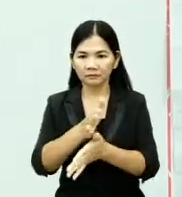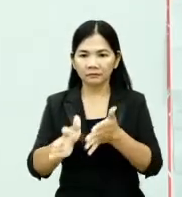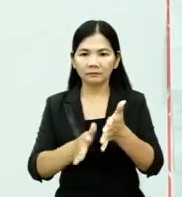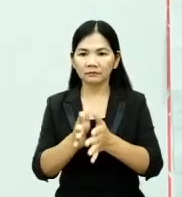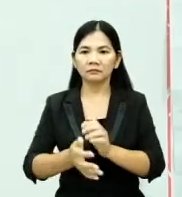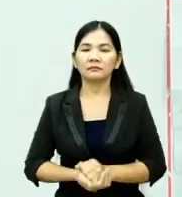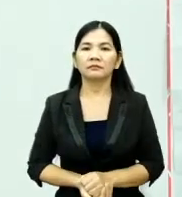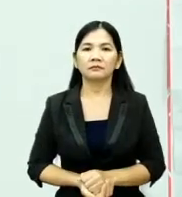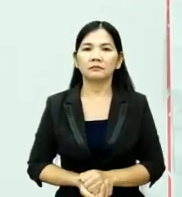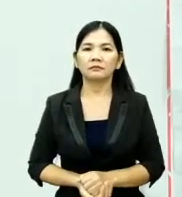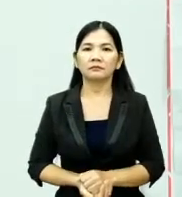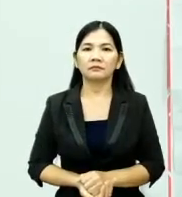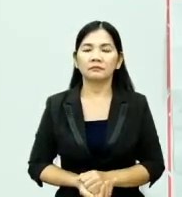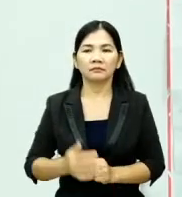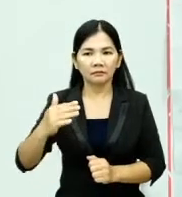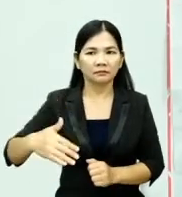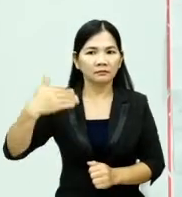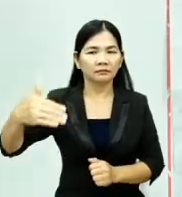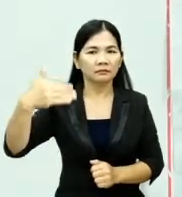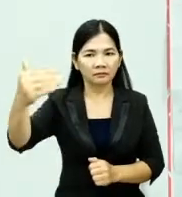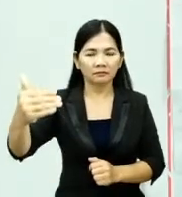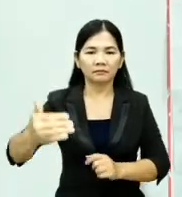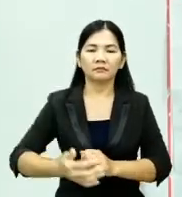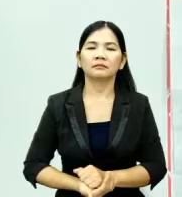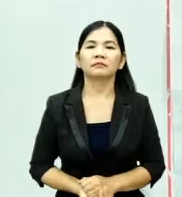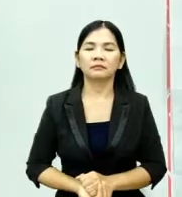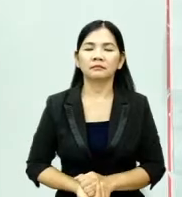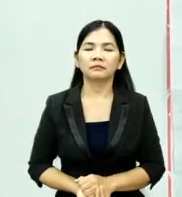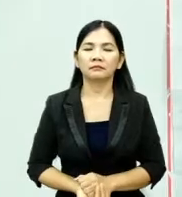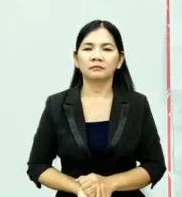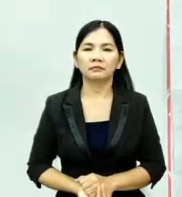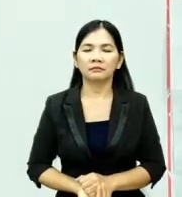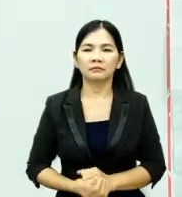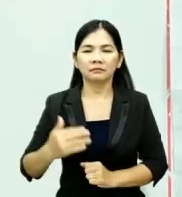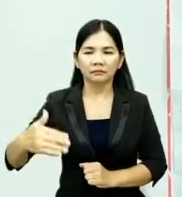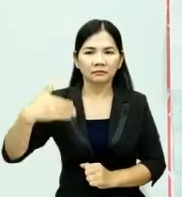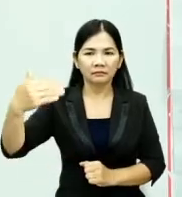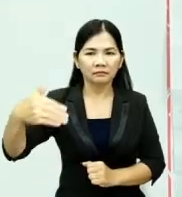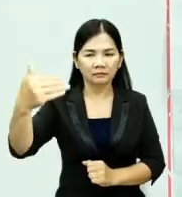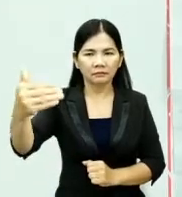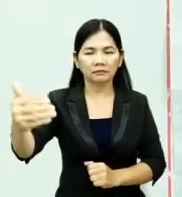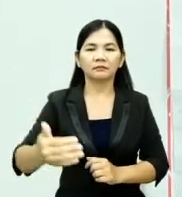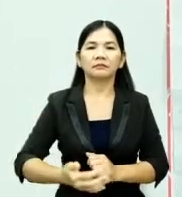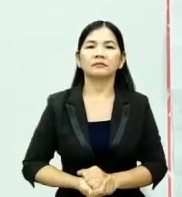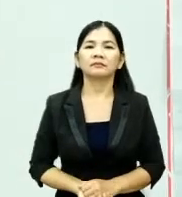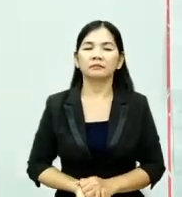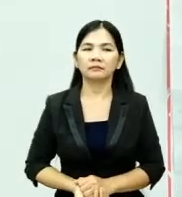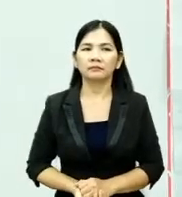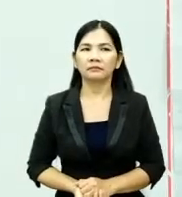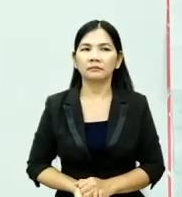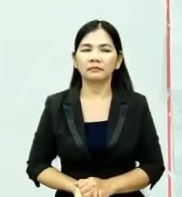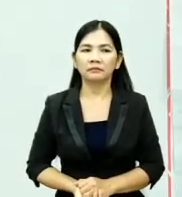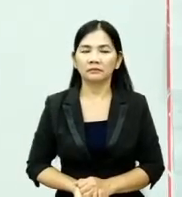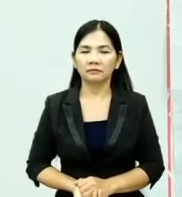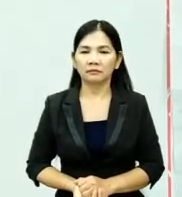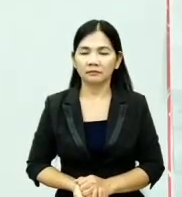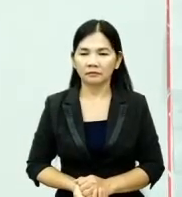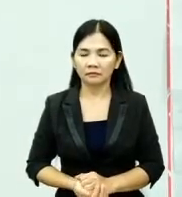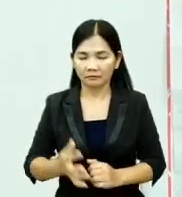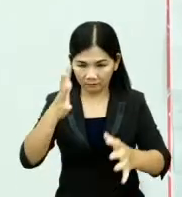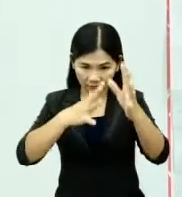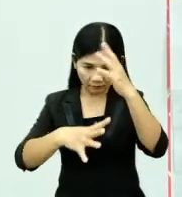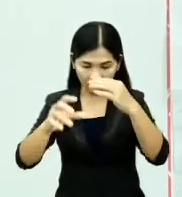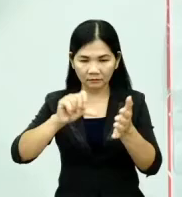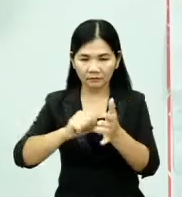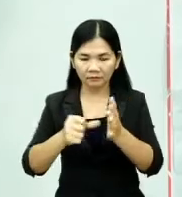á nà cột chà sập một đồng tiết con á nà cột chà chân cứ dừng sập sao ông